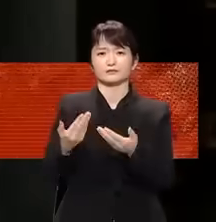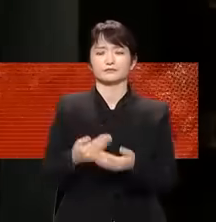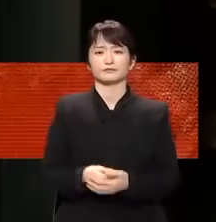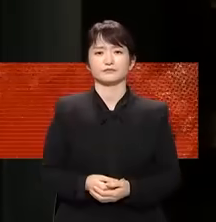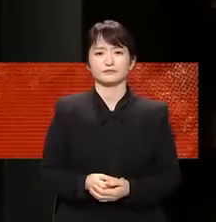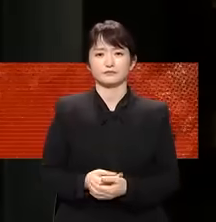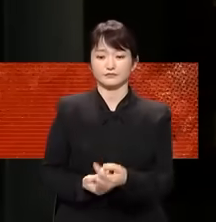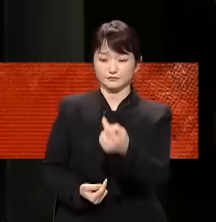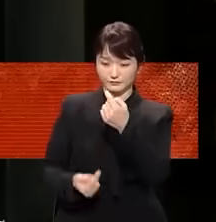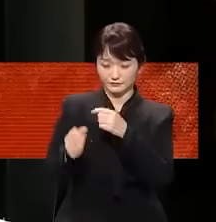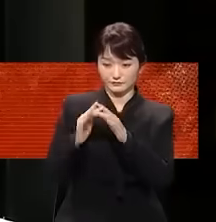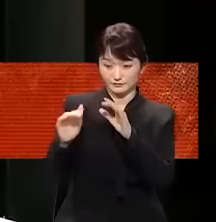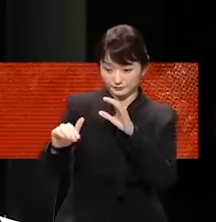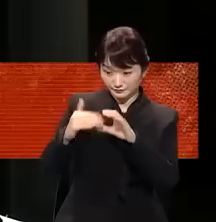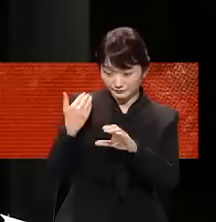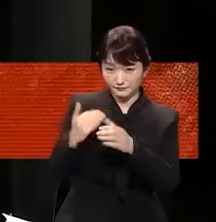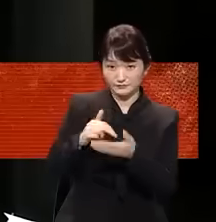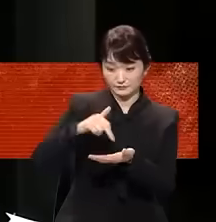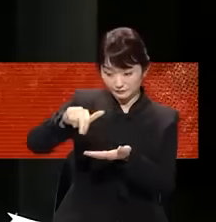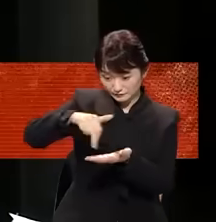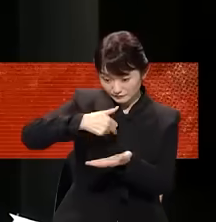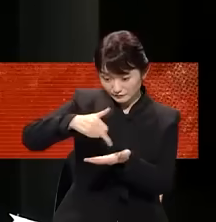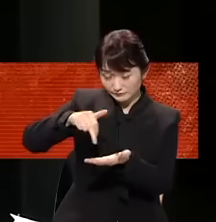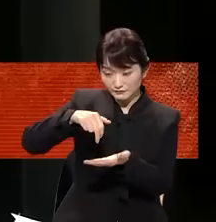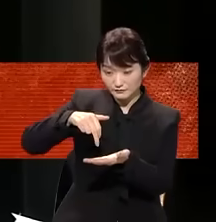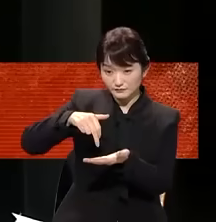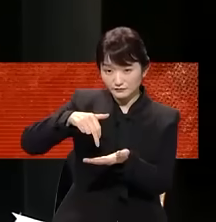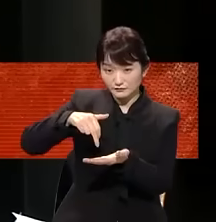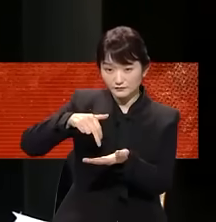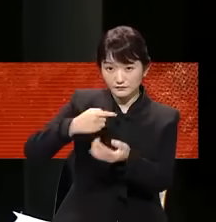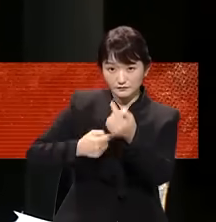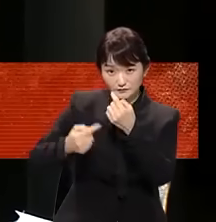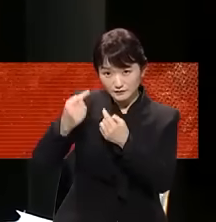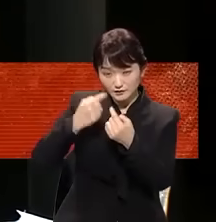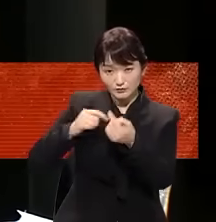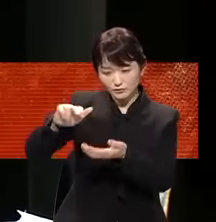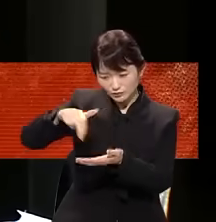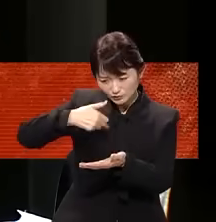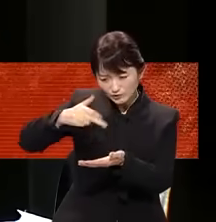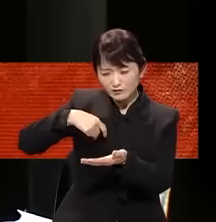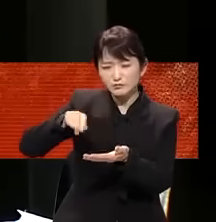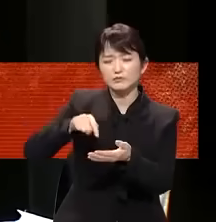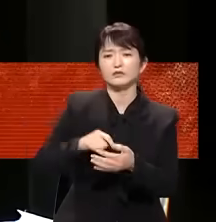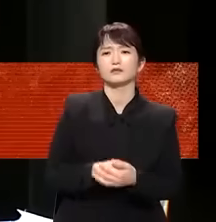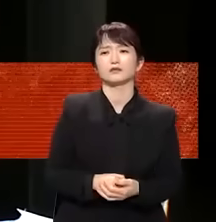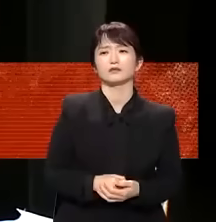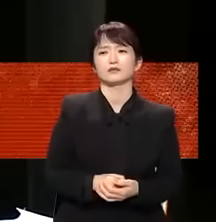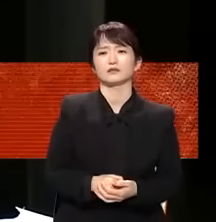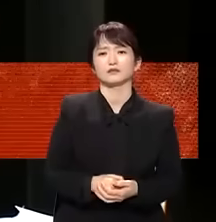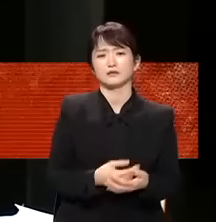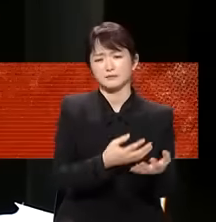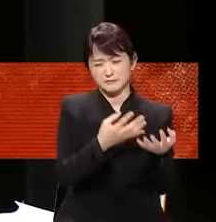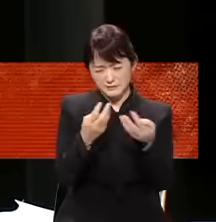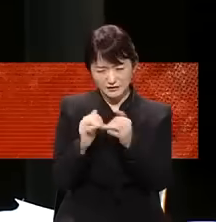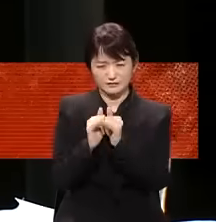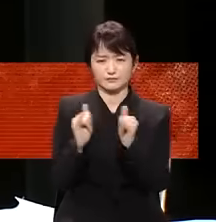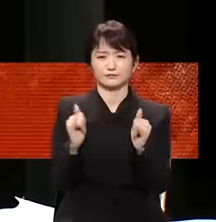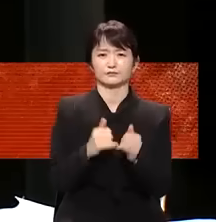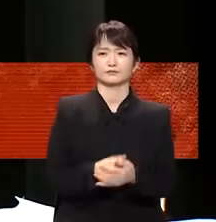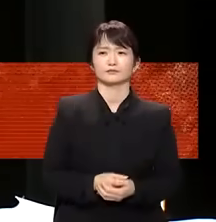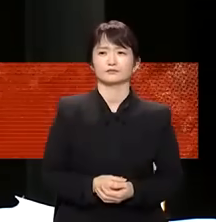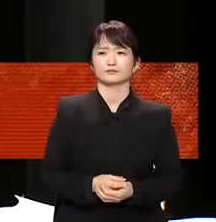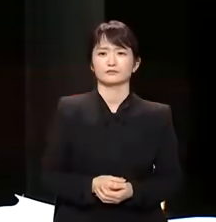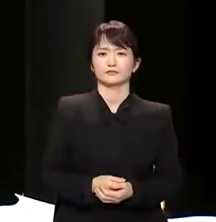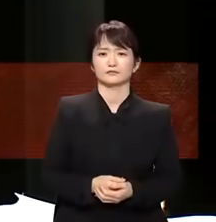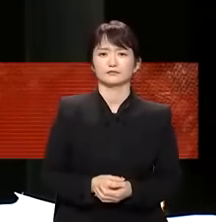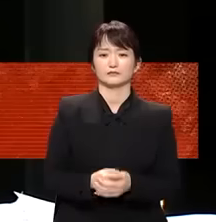제보 메일 또 카카오톡 제보 채널을 운영하자아요 정말 너무 너무 너무 너무너무 많은 분들이이